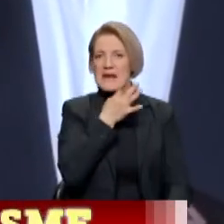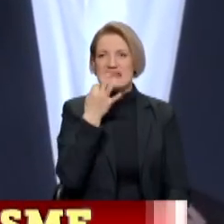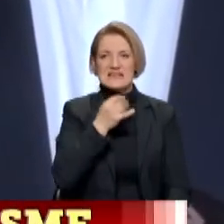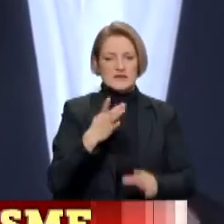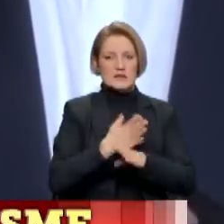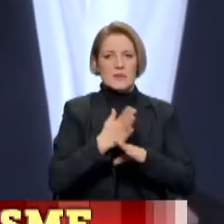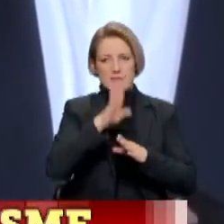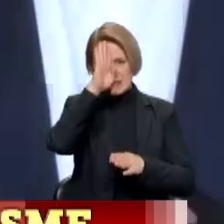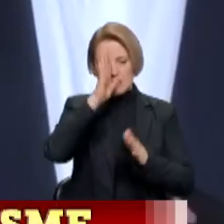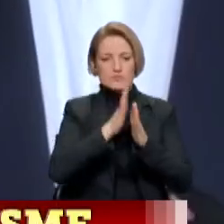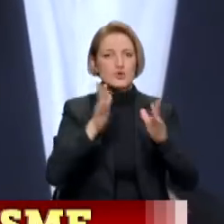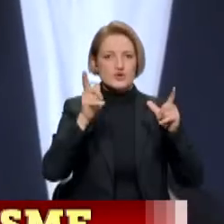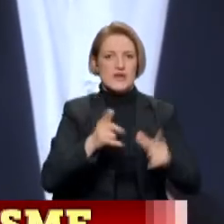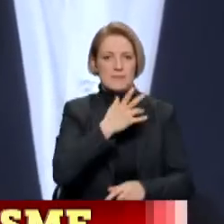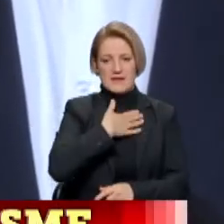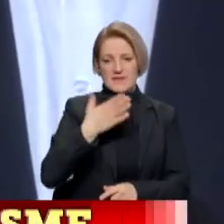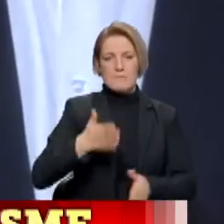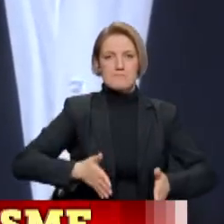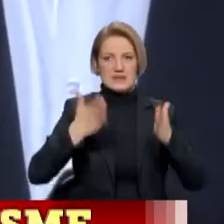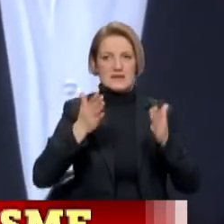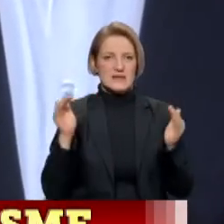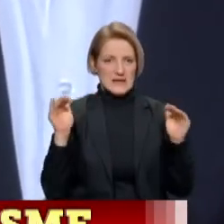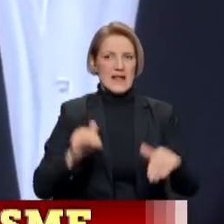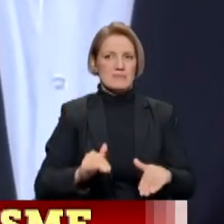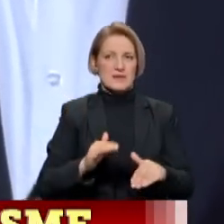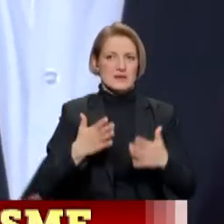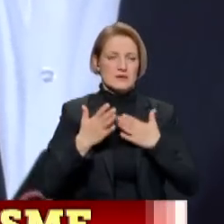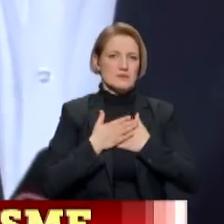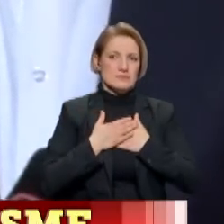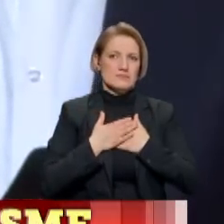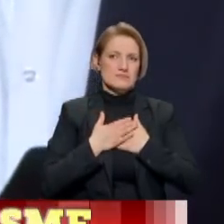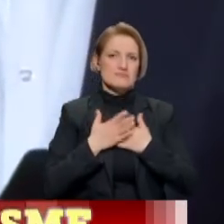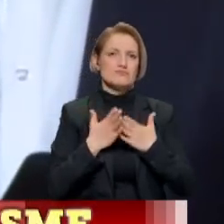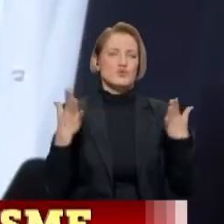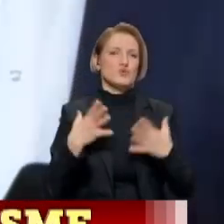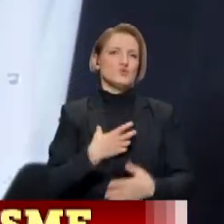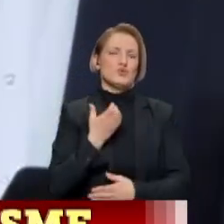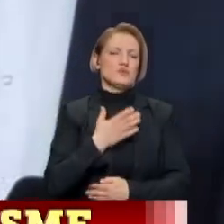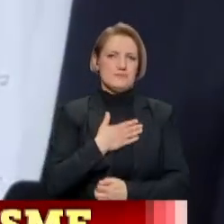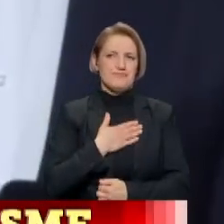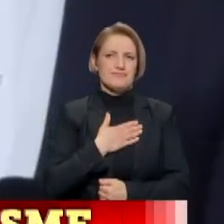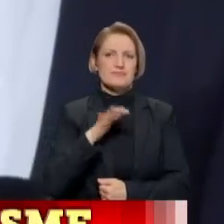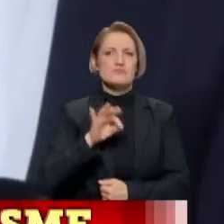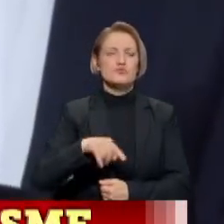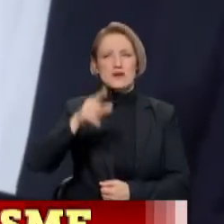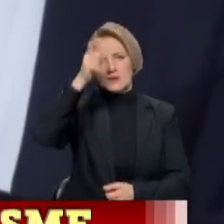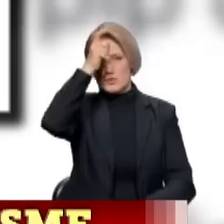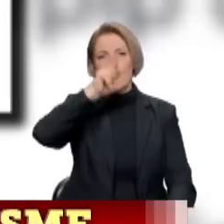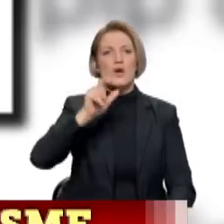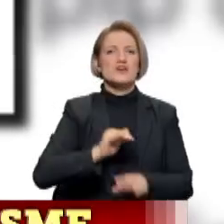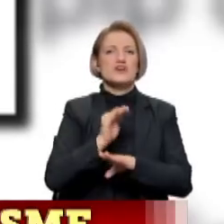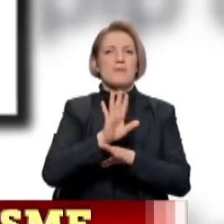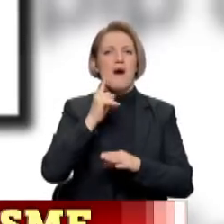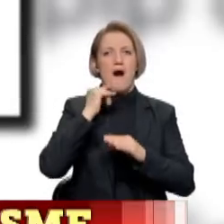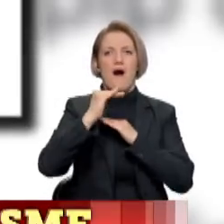gerekçeyle İstanbul Büyükşehir Belediyesi binasına gelmekten de şahsen de büyük üzüntü duydum. Bunları Türkiye yaşamamalıydı.